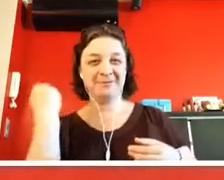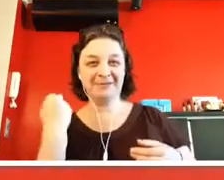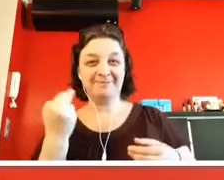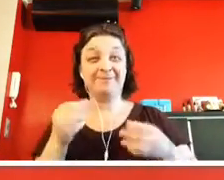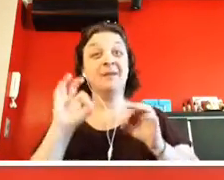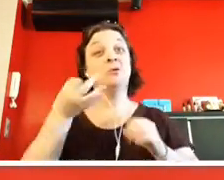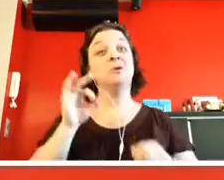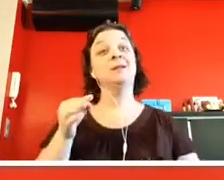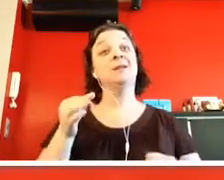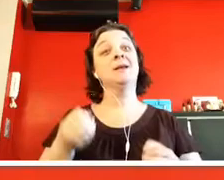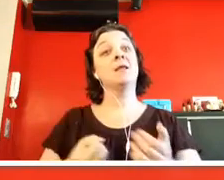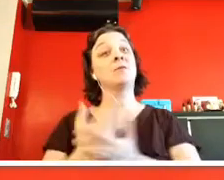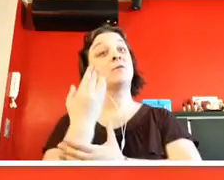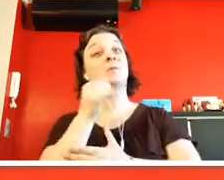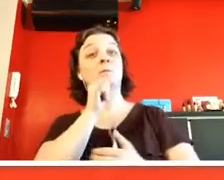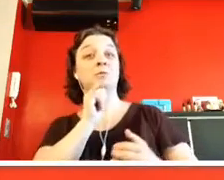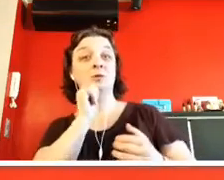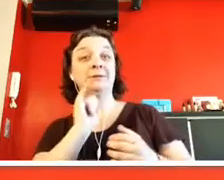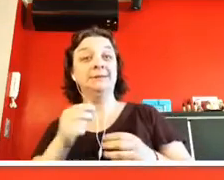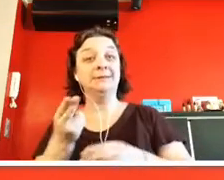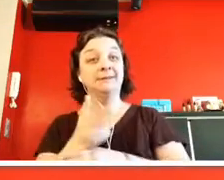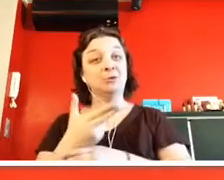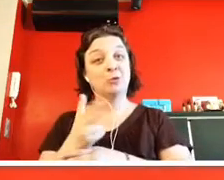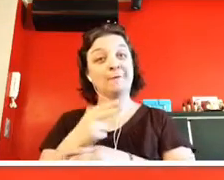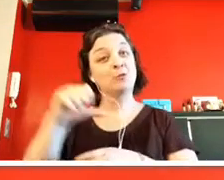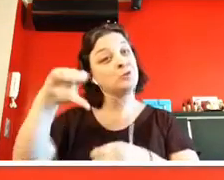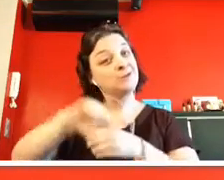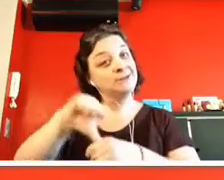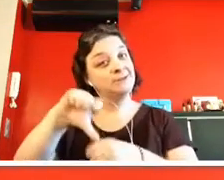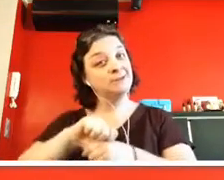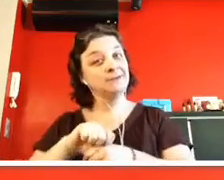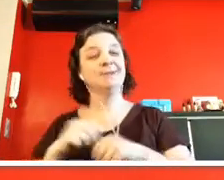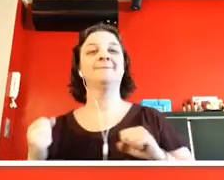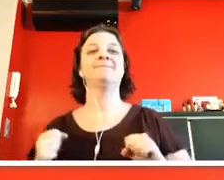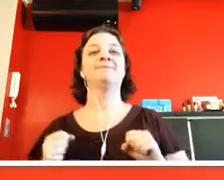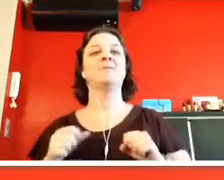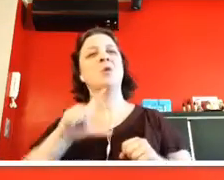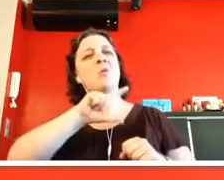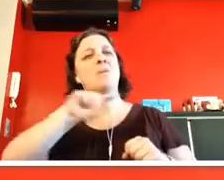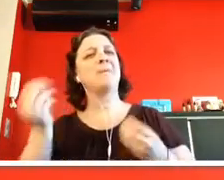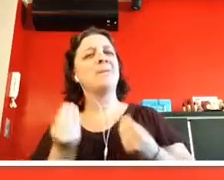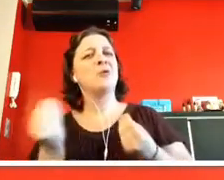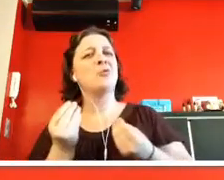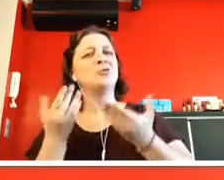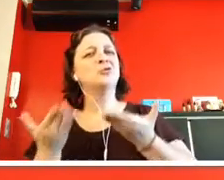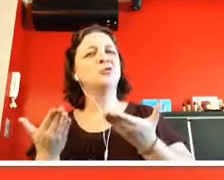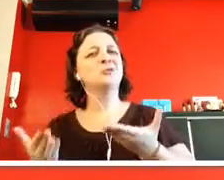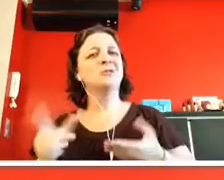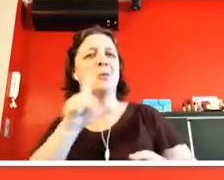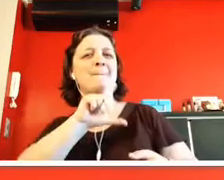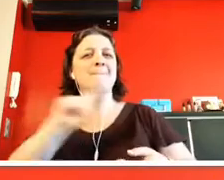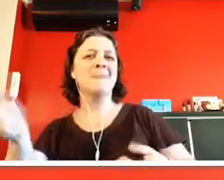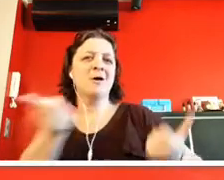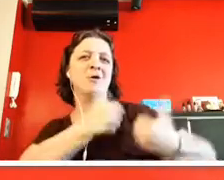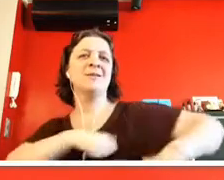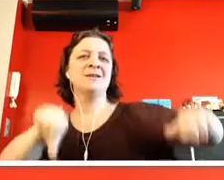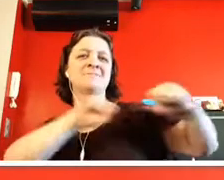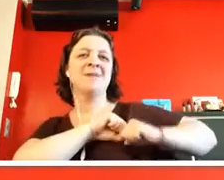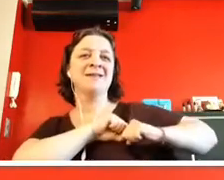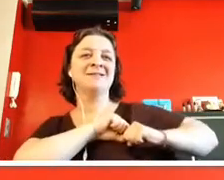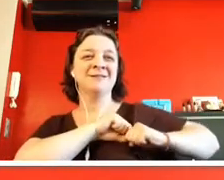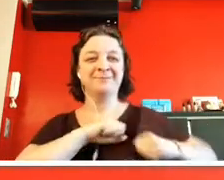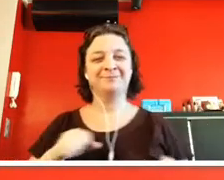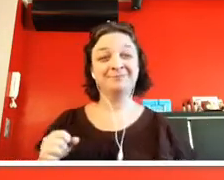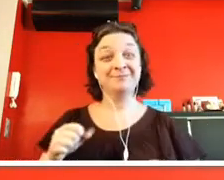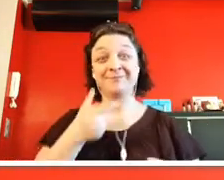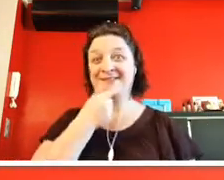Salut à vous tous, amis de la vape, c'est Noémie. Et oui, à nouveau, petite revue de liquide. Alors, on part où aujourd'hui ? On part